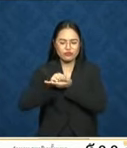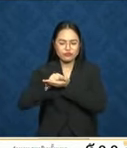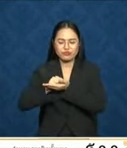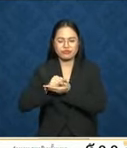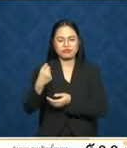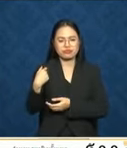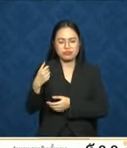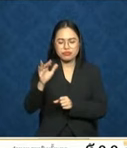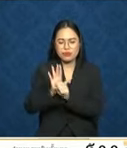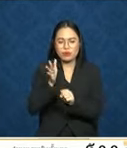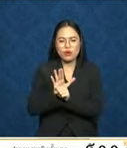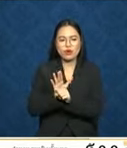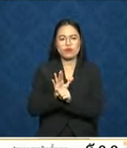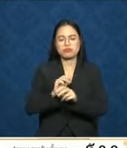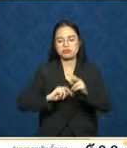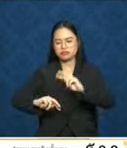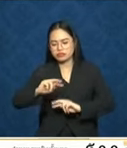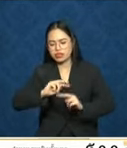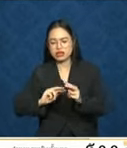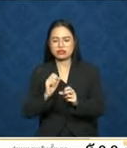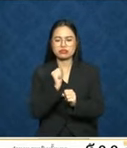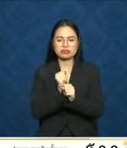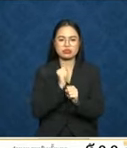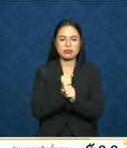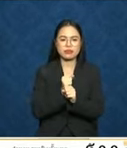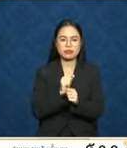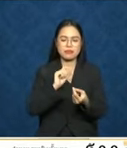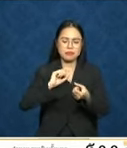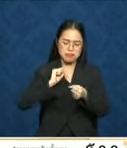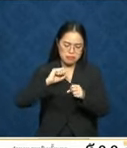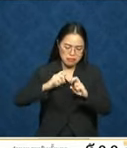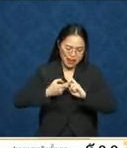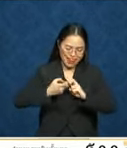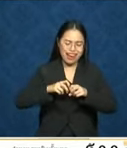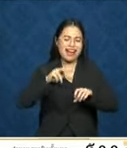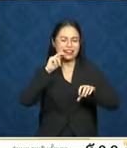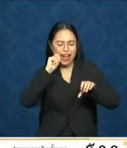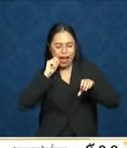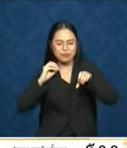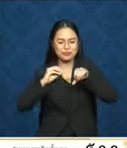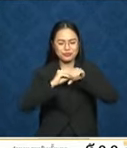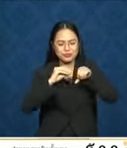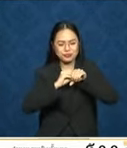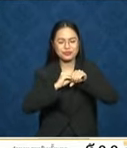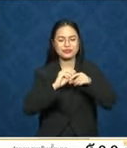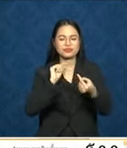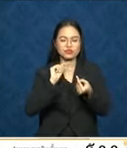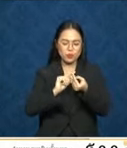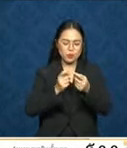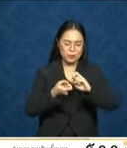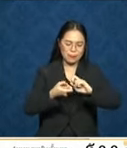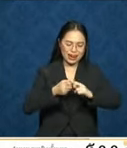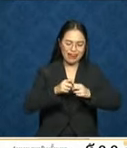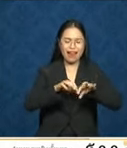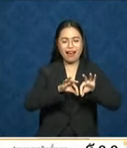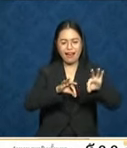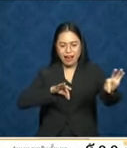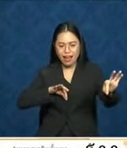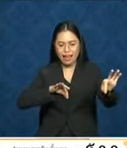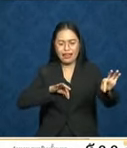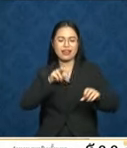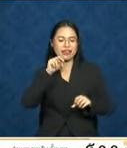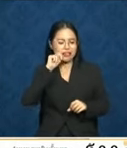ครงสร้างพื้นฐานรองรับไม่พอนะครับปัญหาแรงดันนะครับปัญหาการอยู่พื้นที่ปลายทางนะครับทำให้แรงดันน้ำ